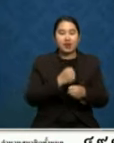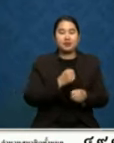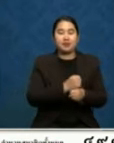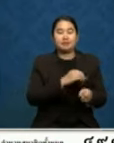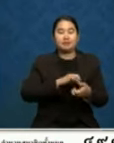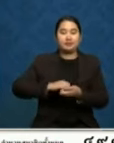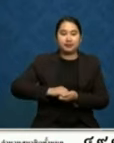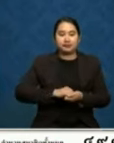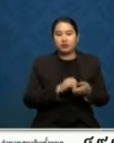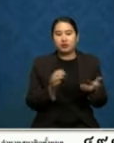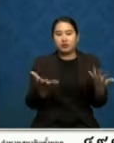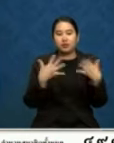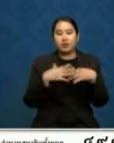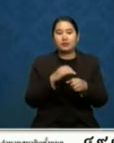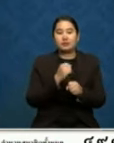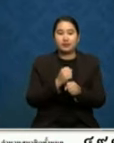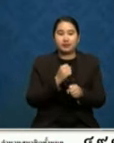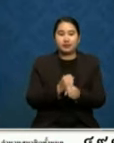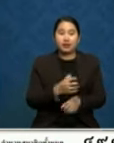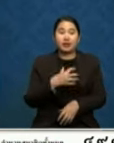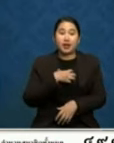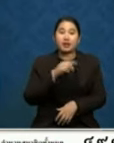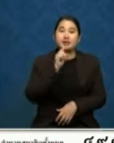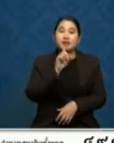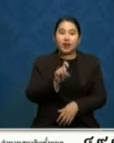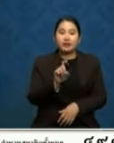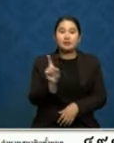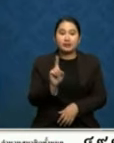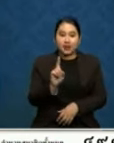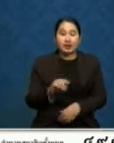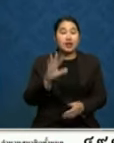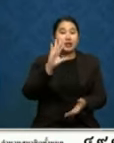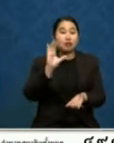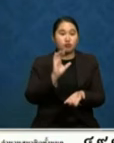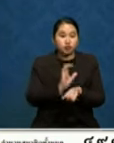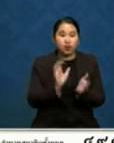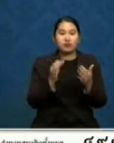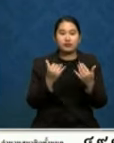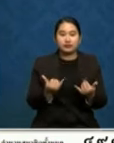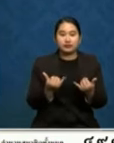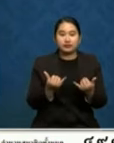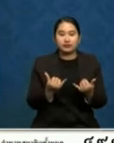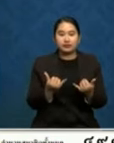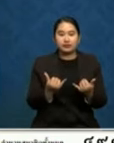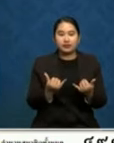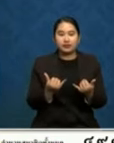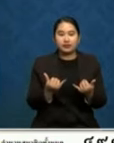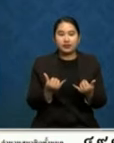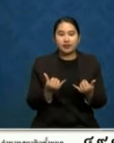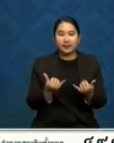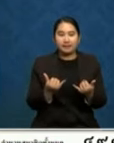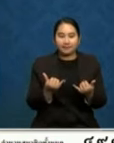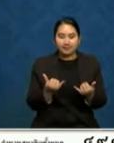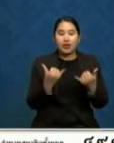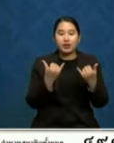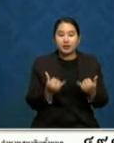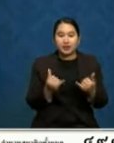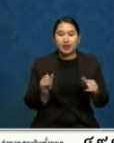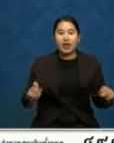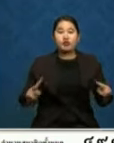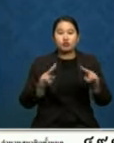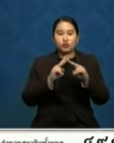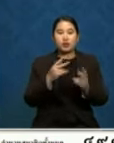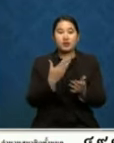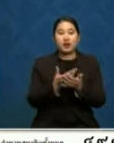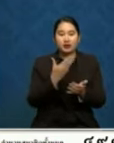กันผมอยากจะกราบเรียนถามว่าตำรวจขณะนี้ทางกระทรวงการ